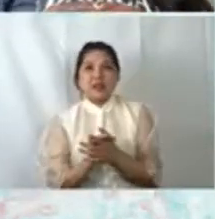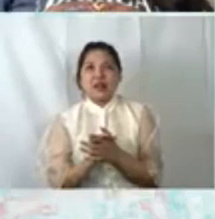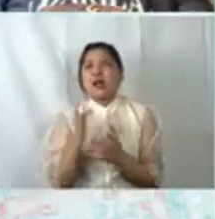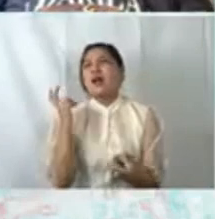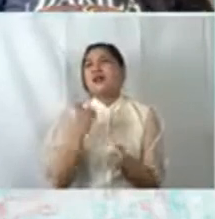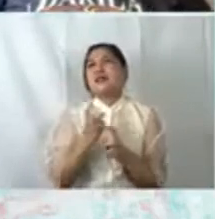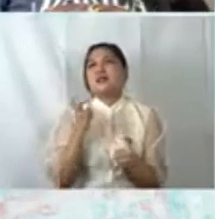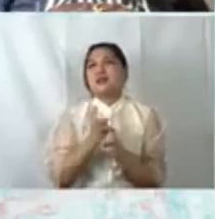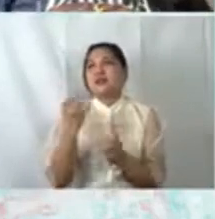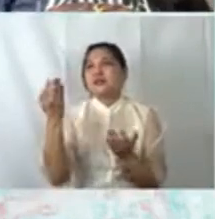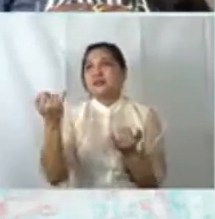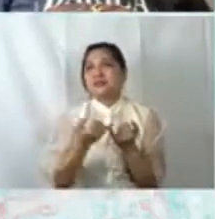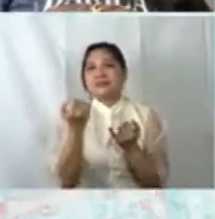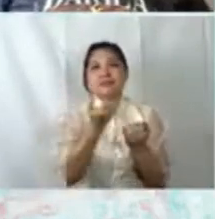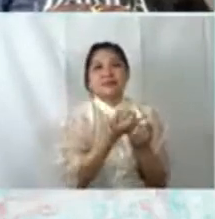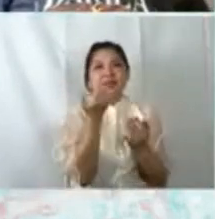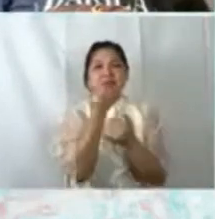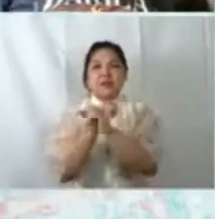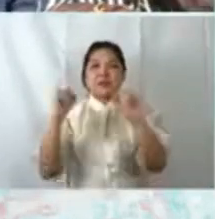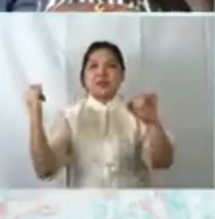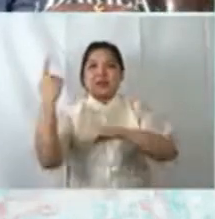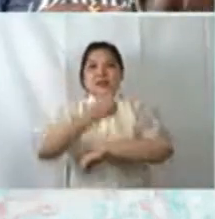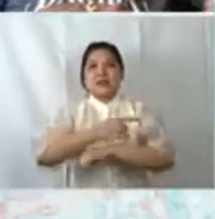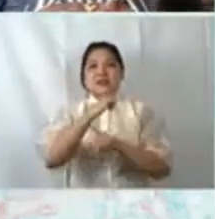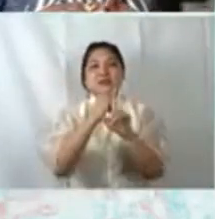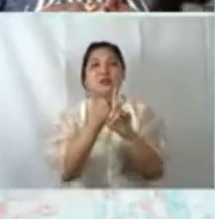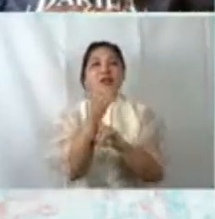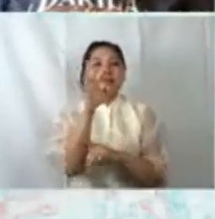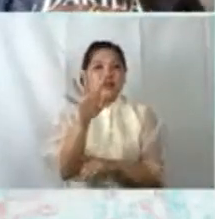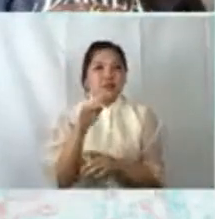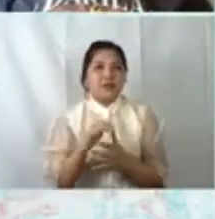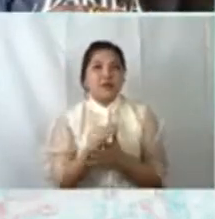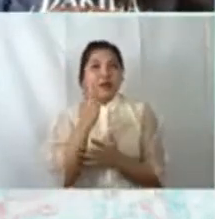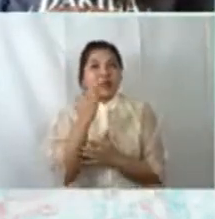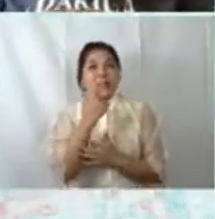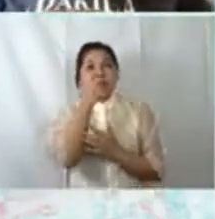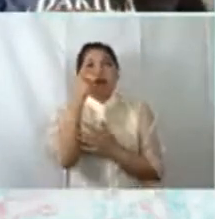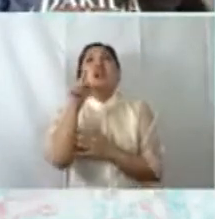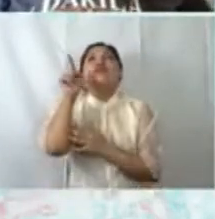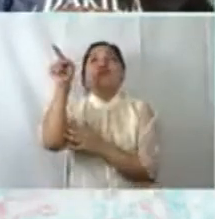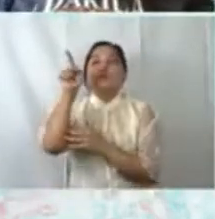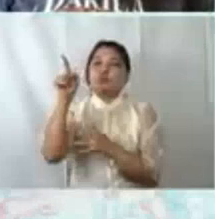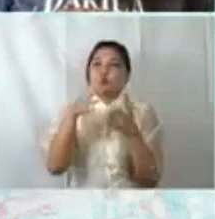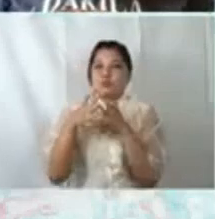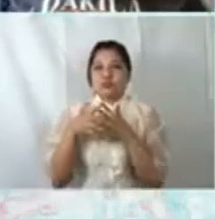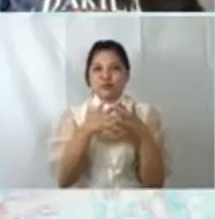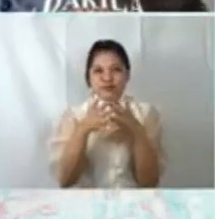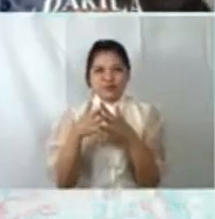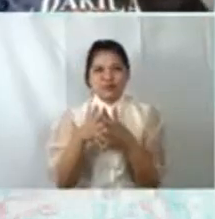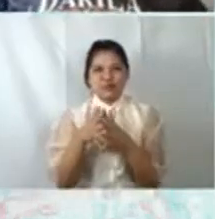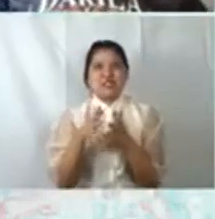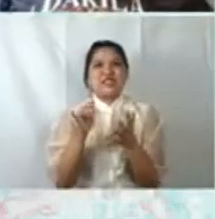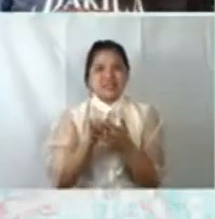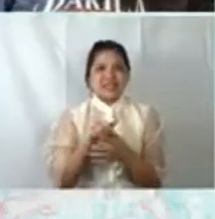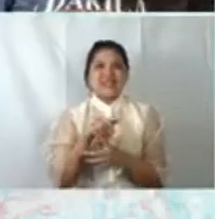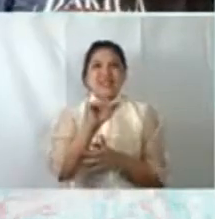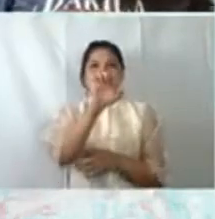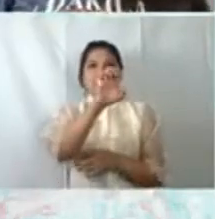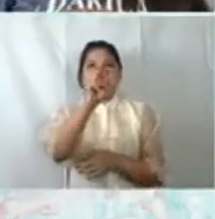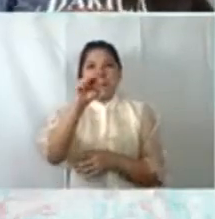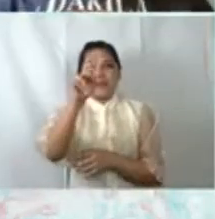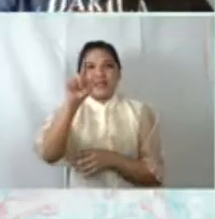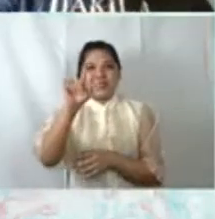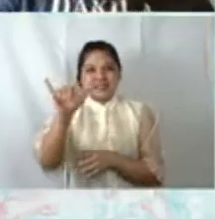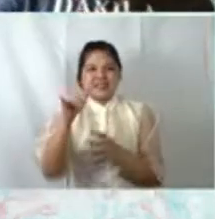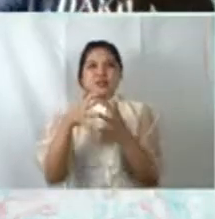anyayahan sa Independence Day natin na July 4. Bakit? Eh kasi nandun sila sa Amerika at nandun sa Estados, sa embassy ng US. O, doon